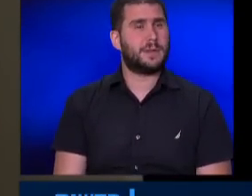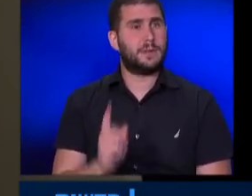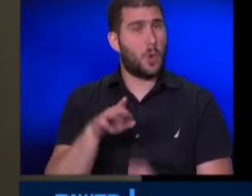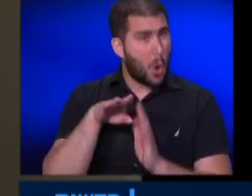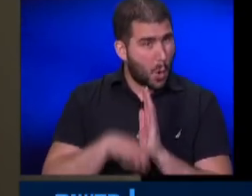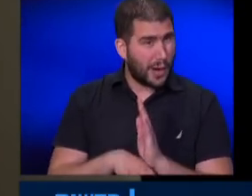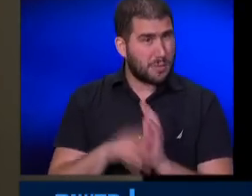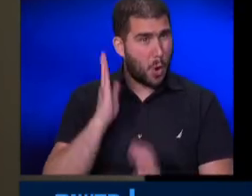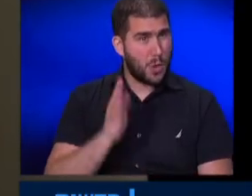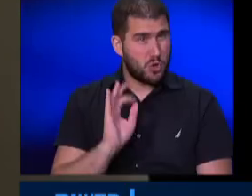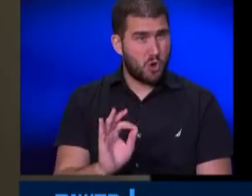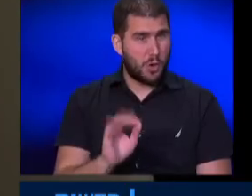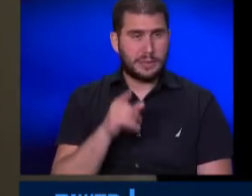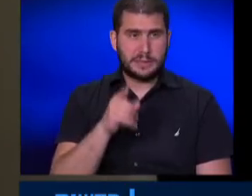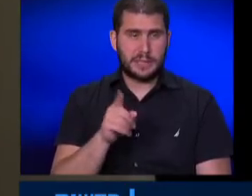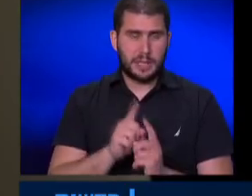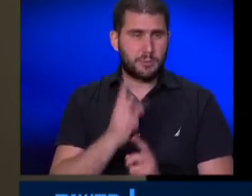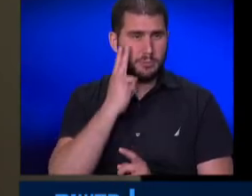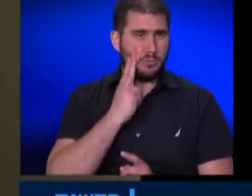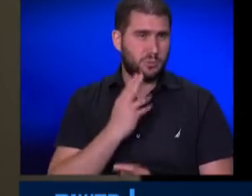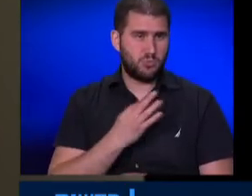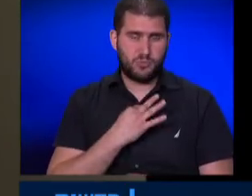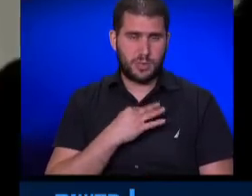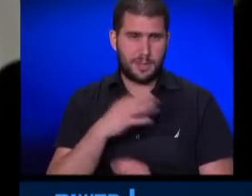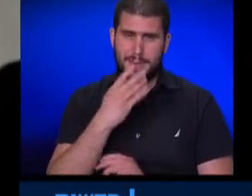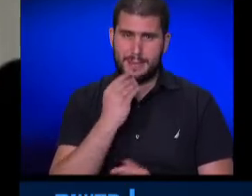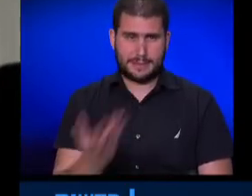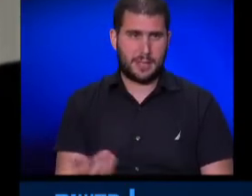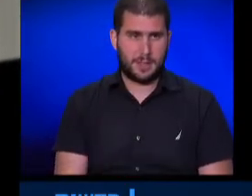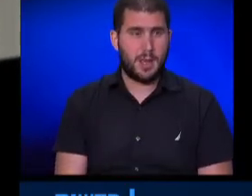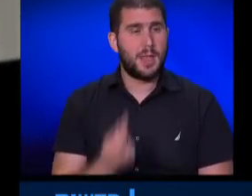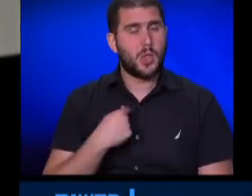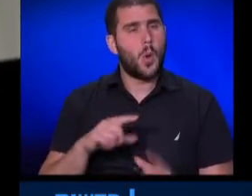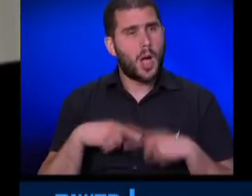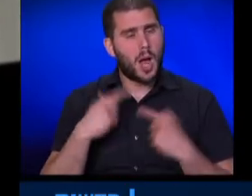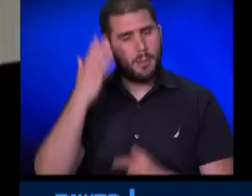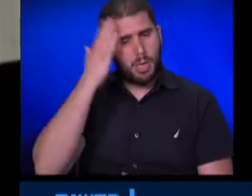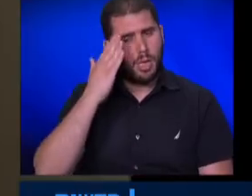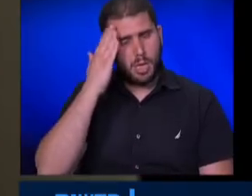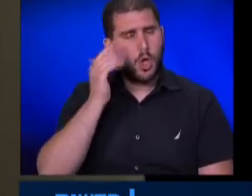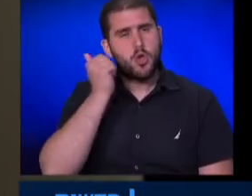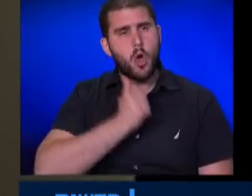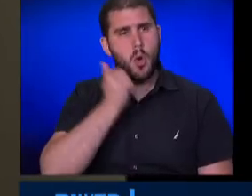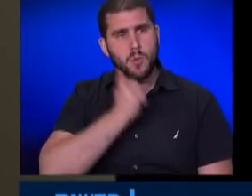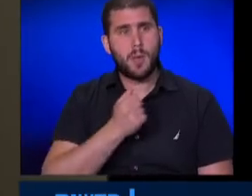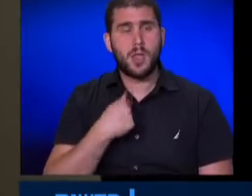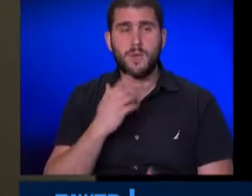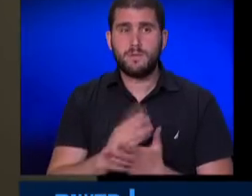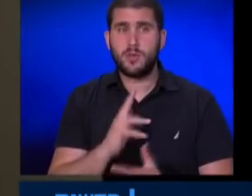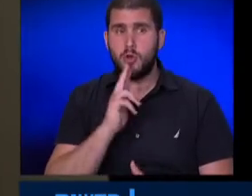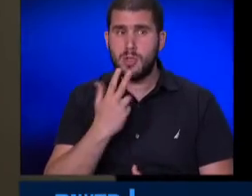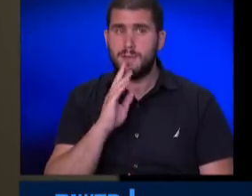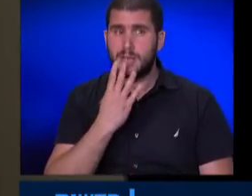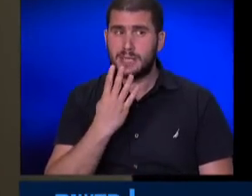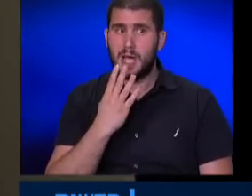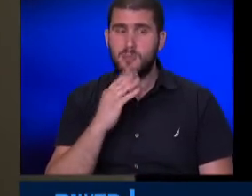להפחית מעונשו, זה תעודת עניות מבחינתי למדינת ישראל. אנחנו חיים את זה יום-יום. אנחנו כבר